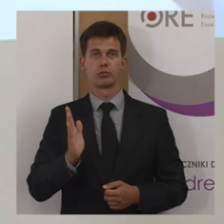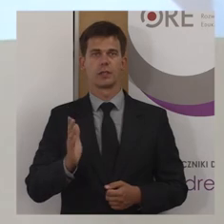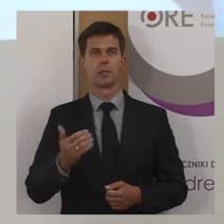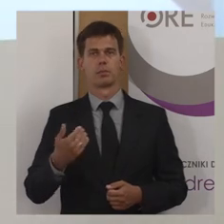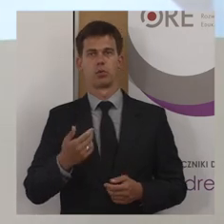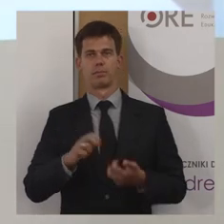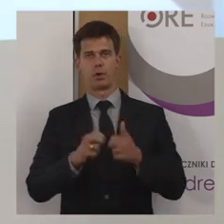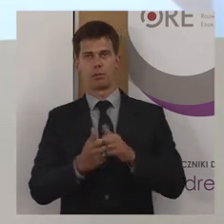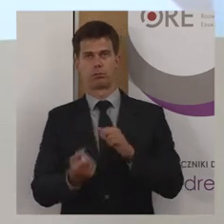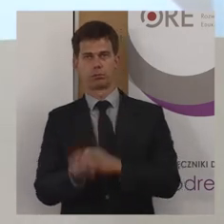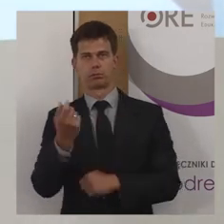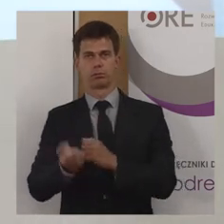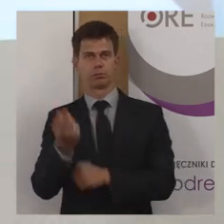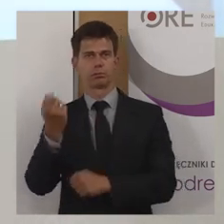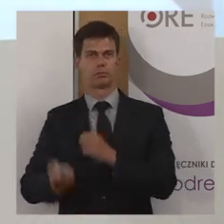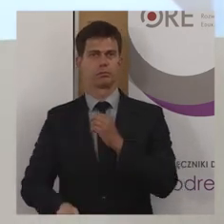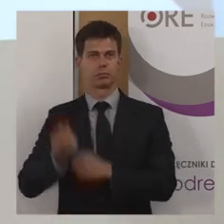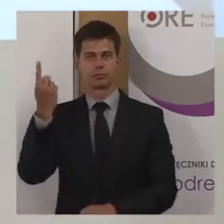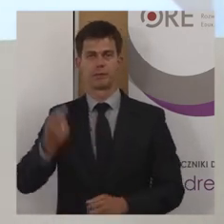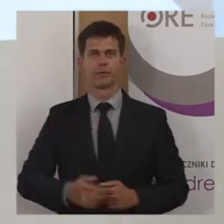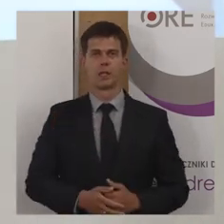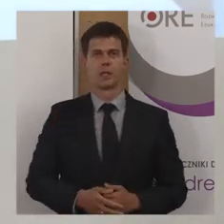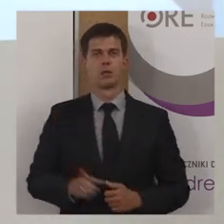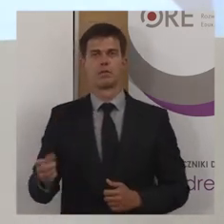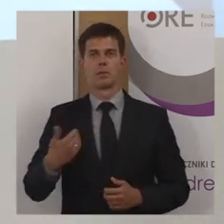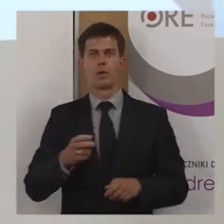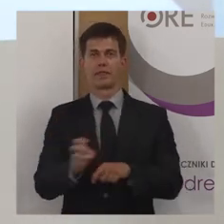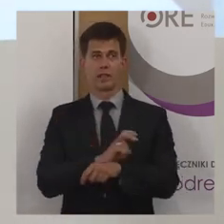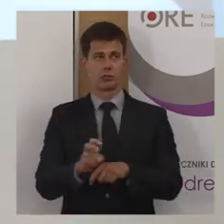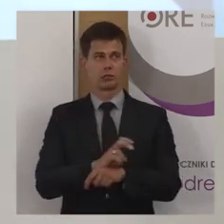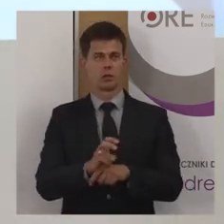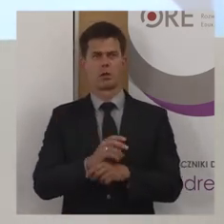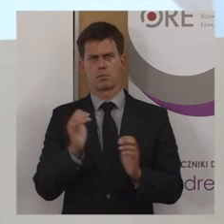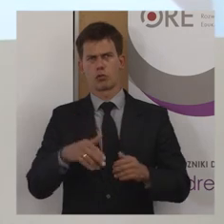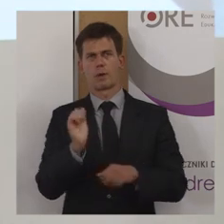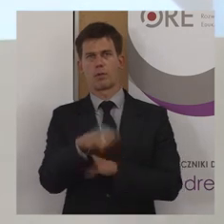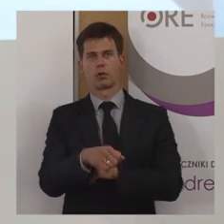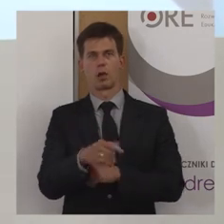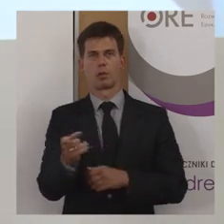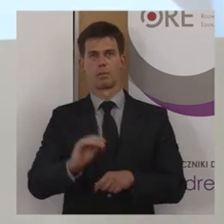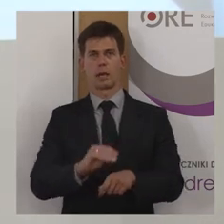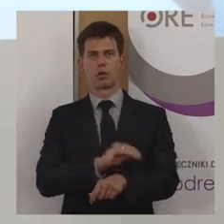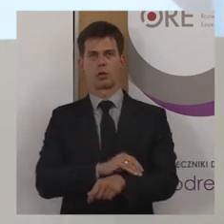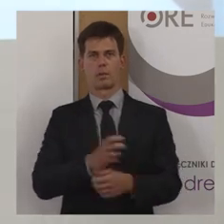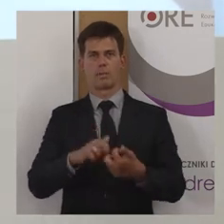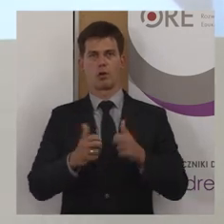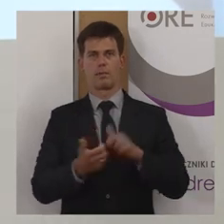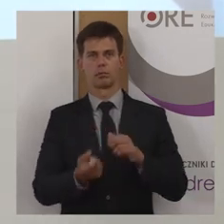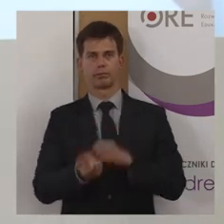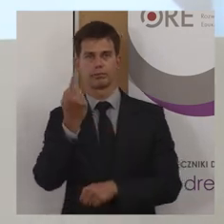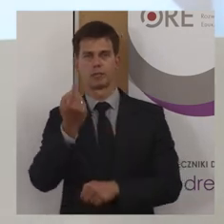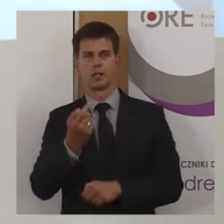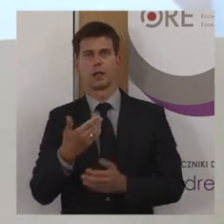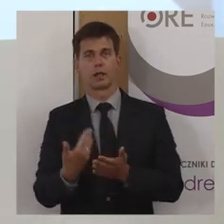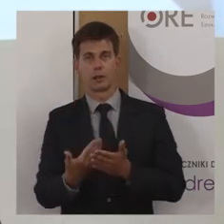problemy, które wydały nam się, że technologicznie są do pokonania, ale merytorycznie stanowią problem. I to